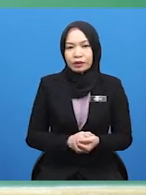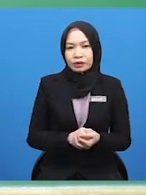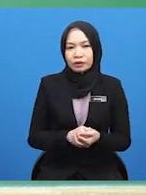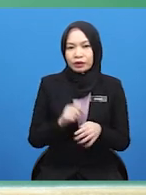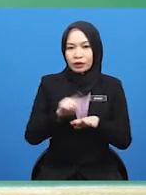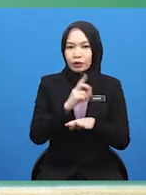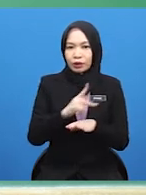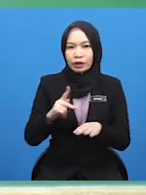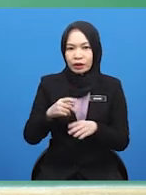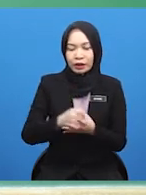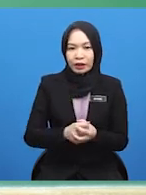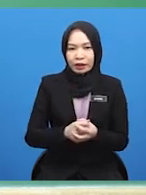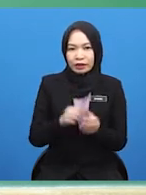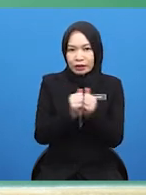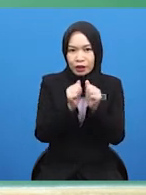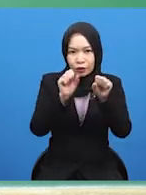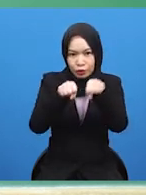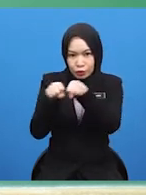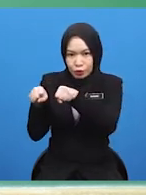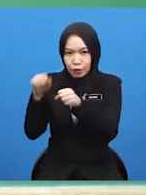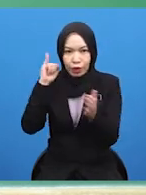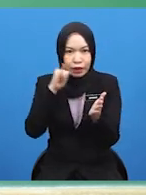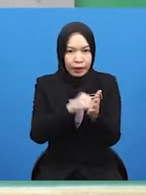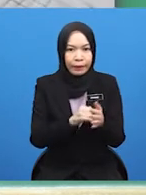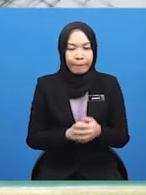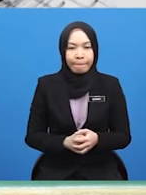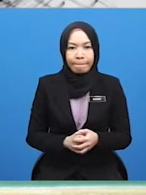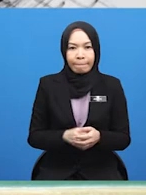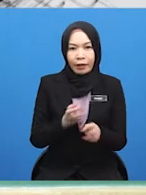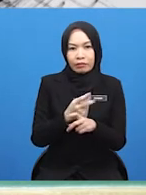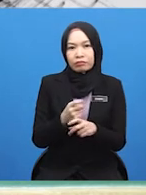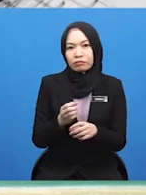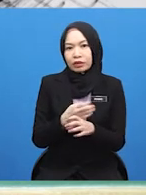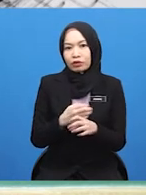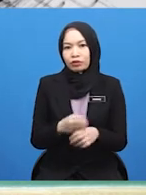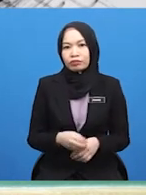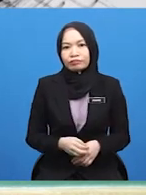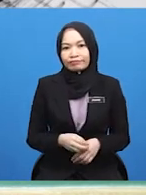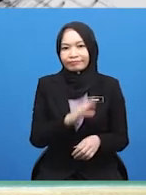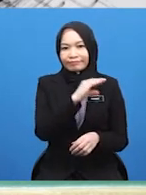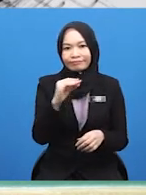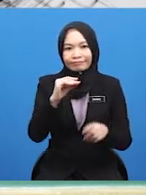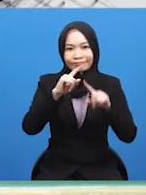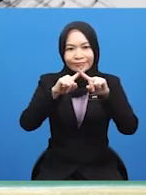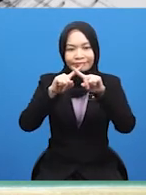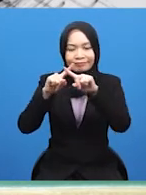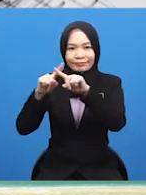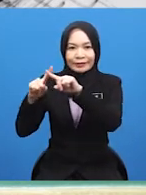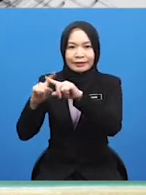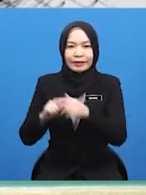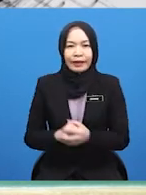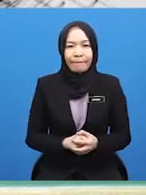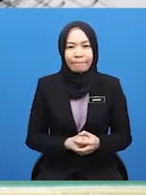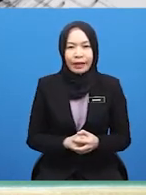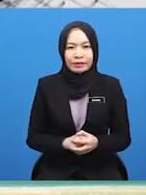dan menimbulkan bentuk. Teknik silang pangkah atau cross-hatching merupakan penyilangan